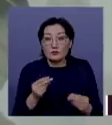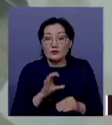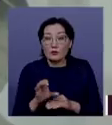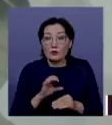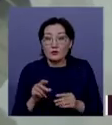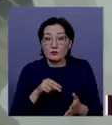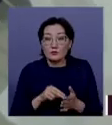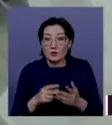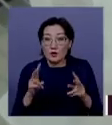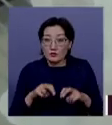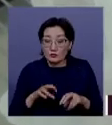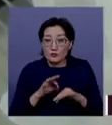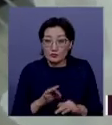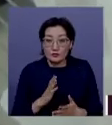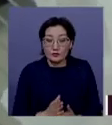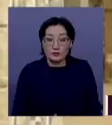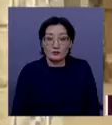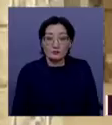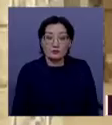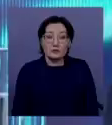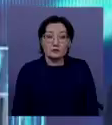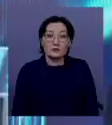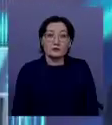бағасына мониторинг жүргізіп отырады.